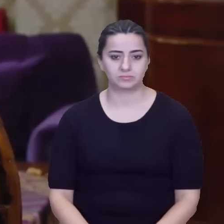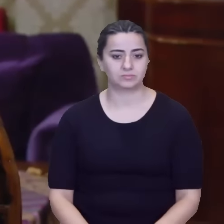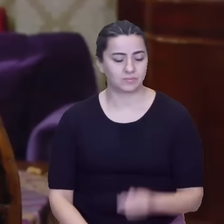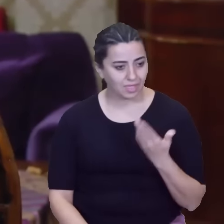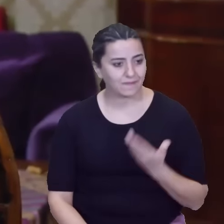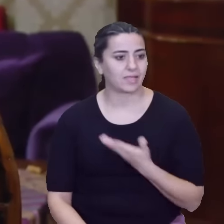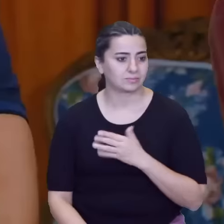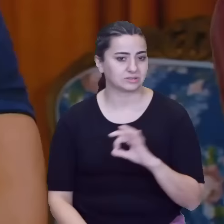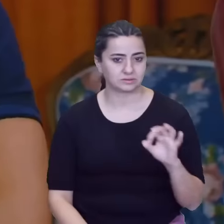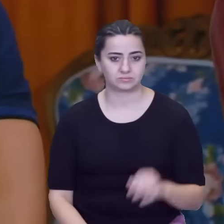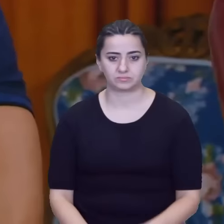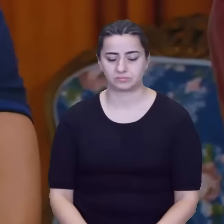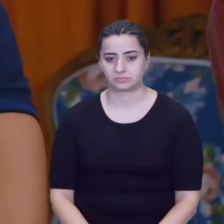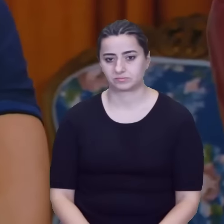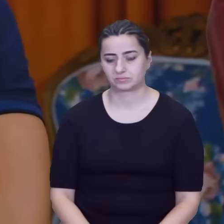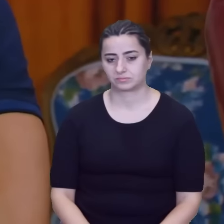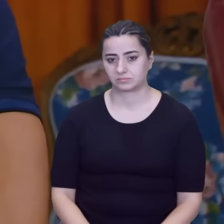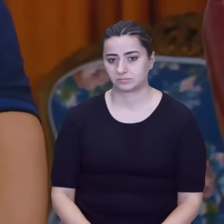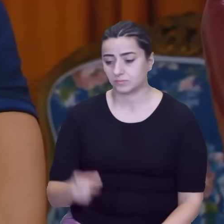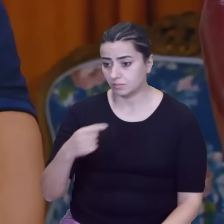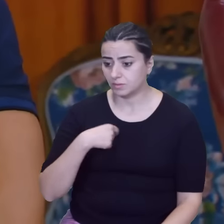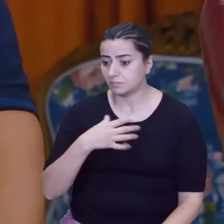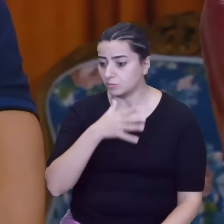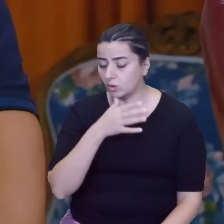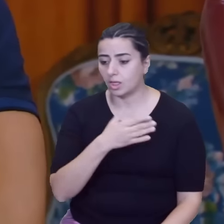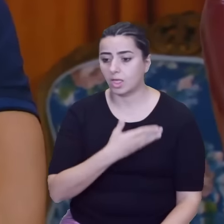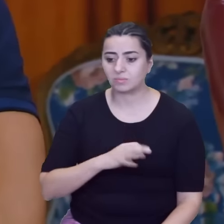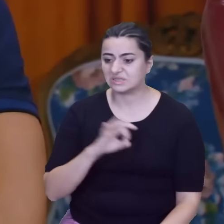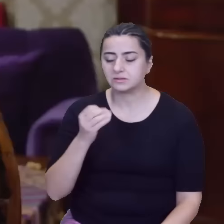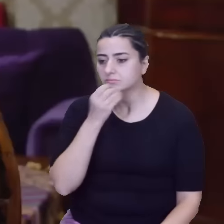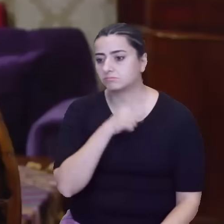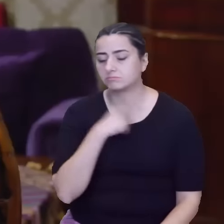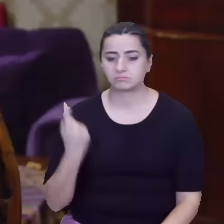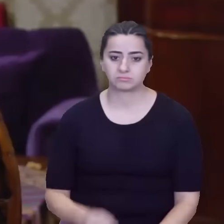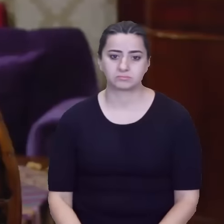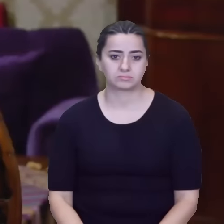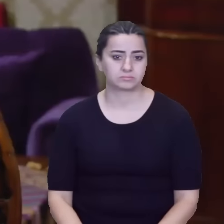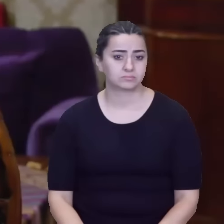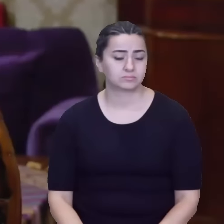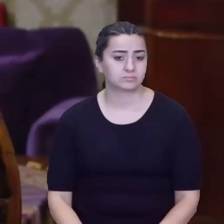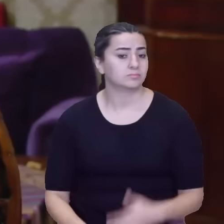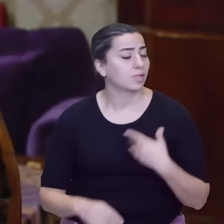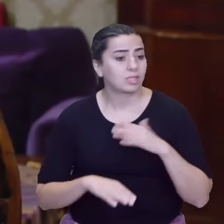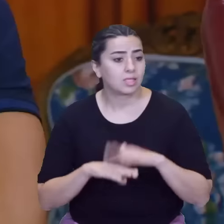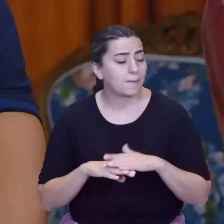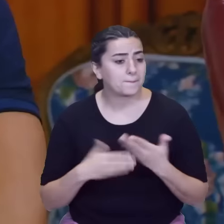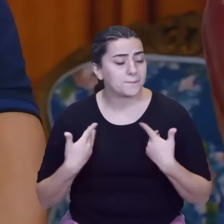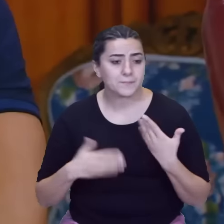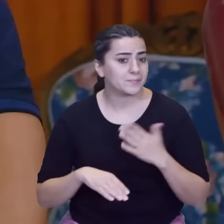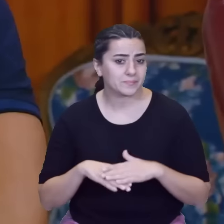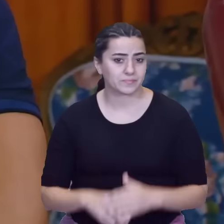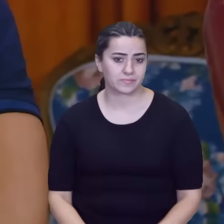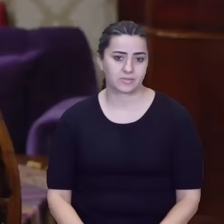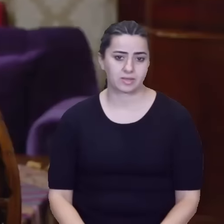Evet, ekmeksiz. Güldencim ya, beni biliyorsun ben. Ekmeksiz yiyemem ki ben yani. Ya ben ne yapabilirim bir tanem? Ben ne